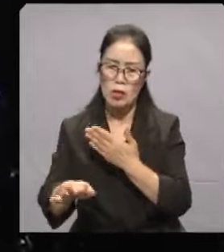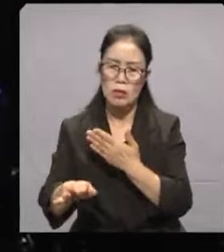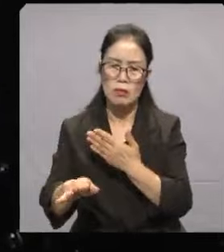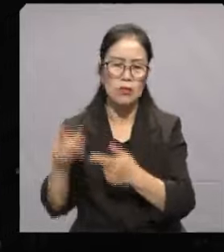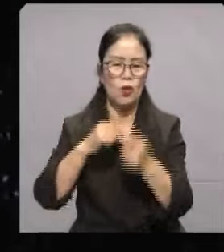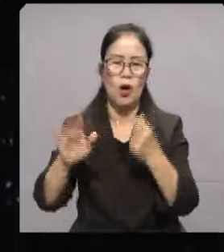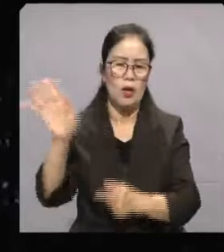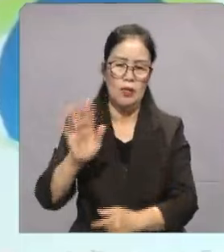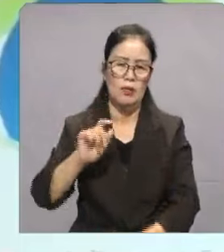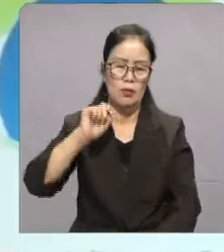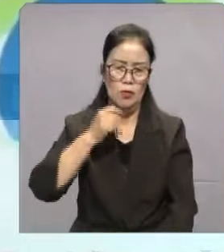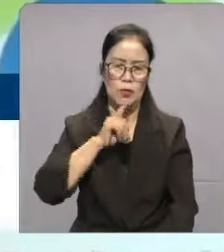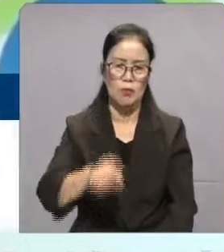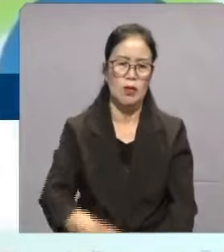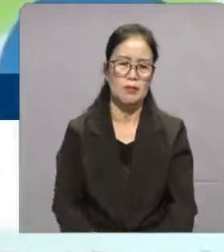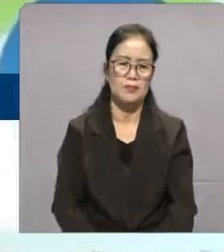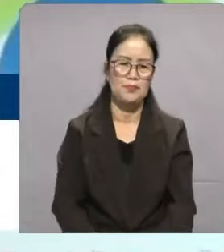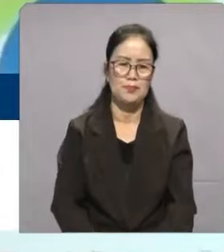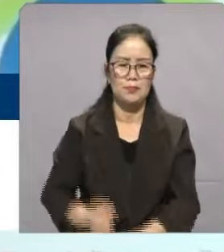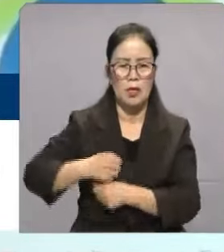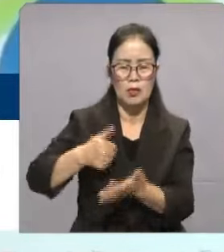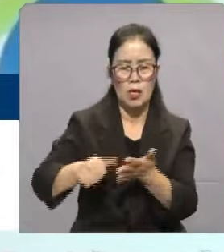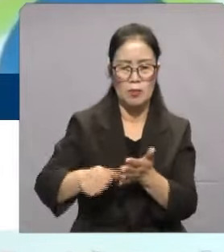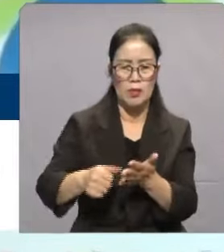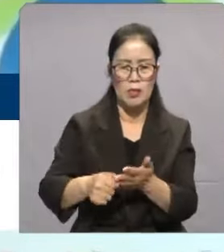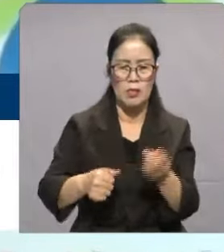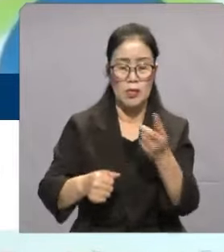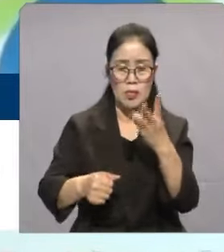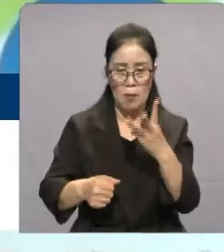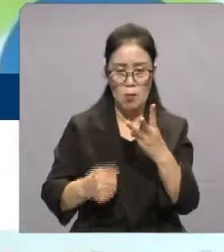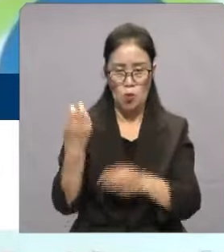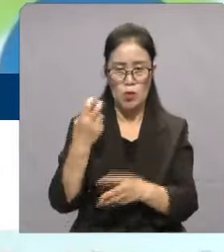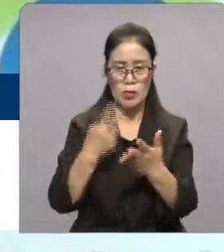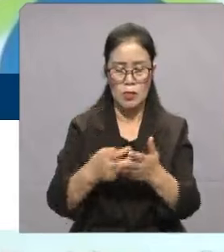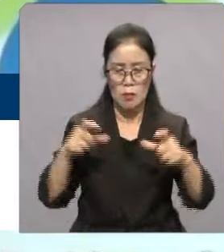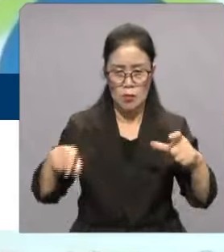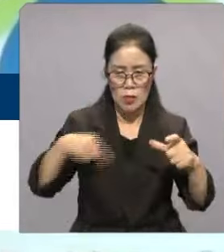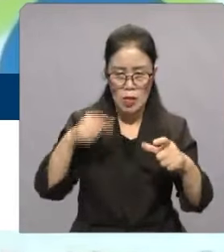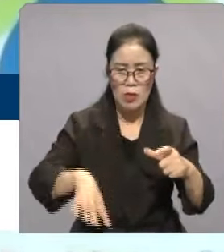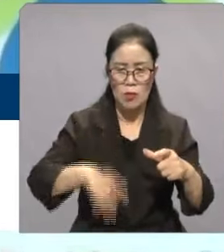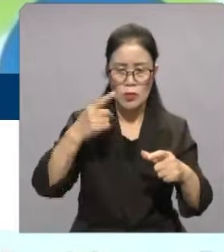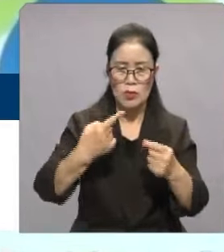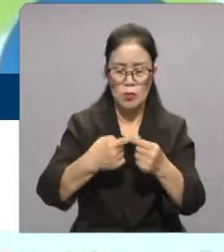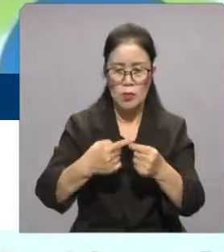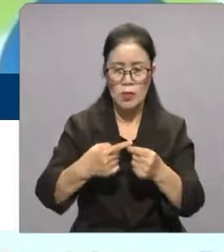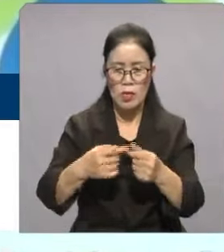뜻입니다. 보호의 소비 기된 3원칙 의 범위 내에 먼저